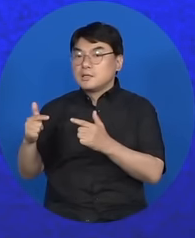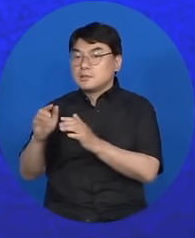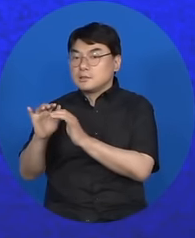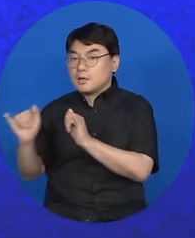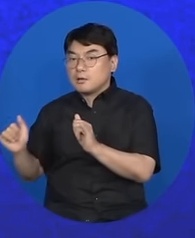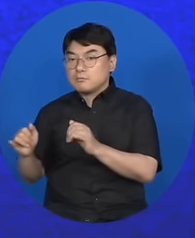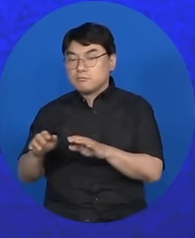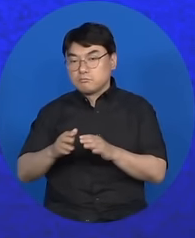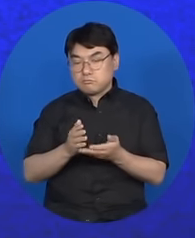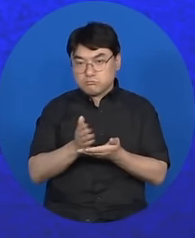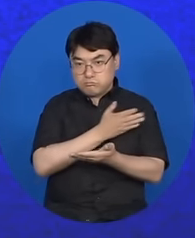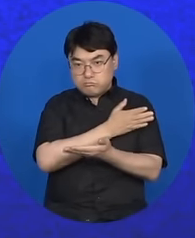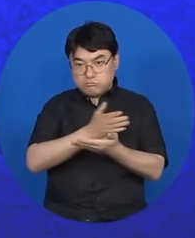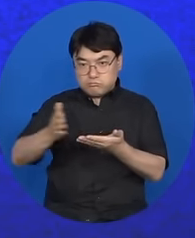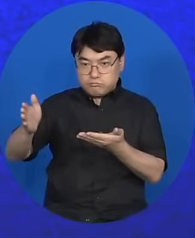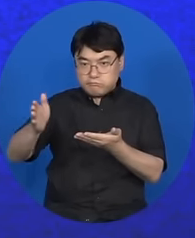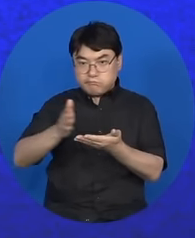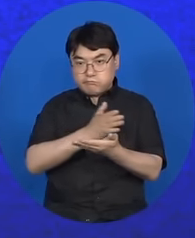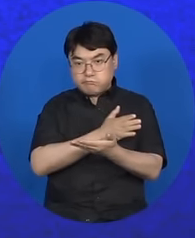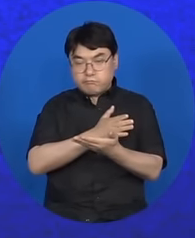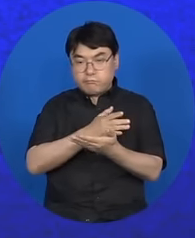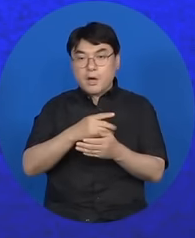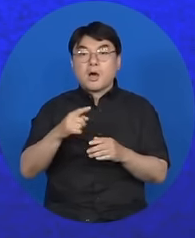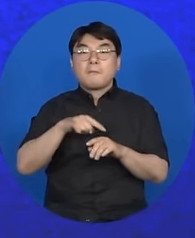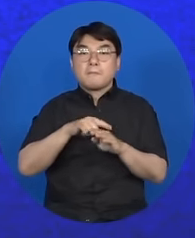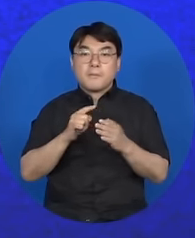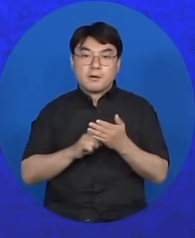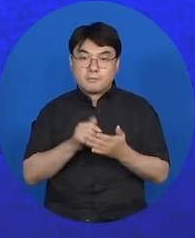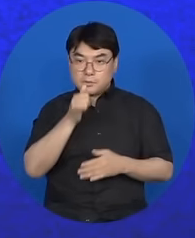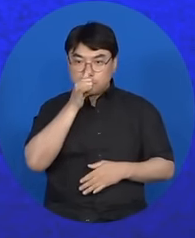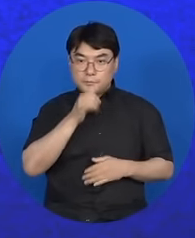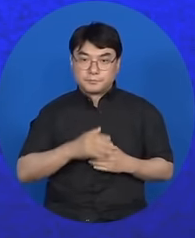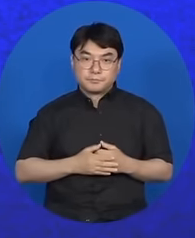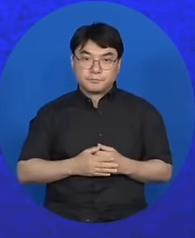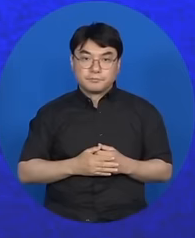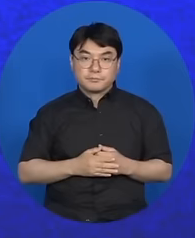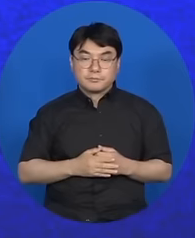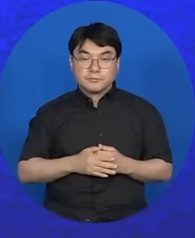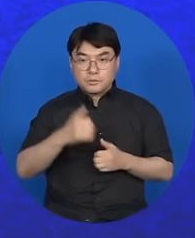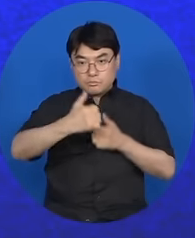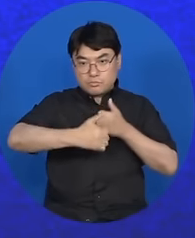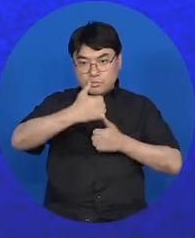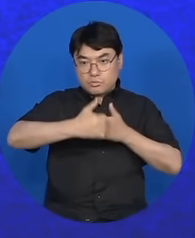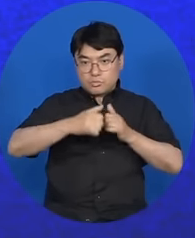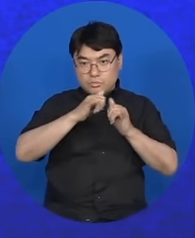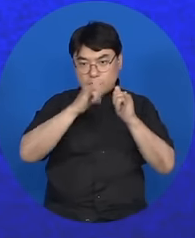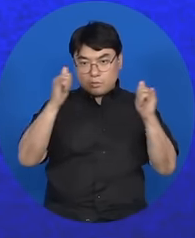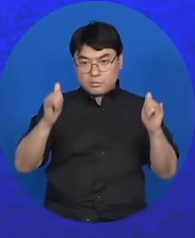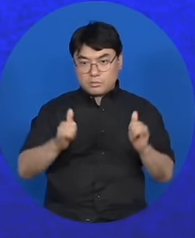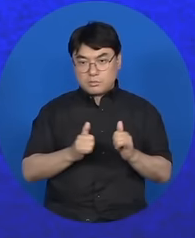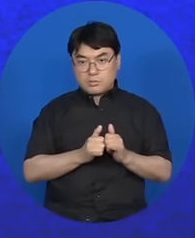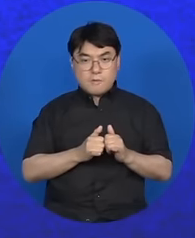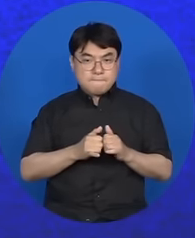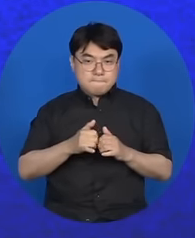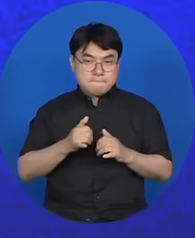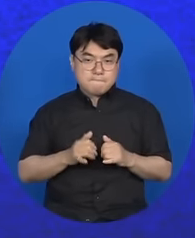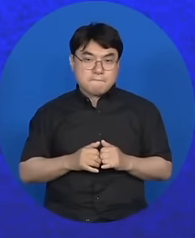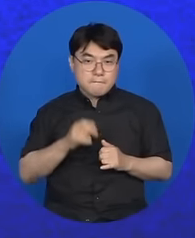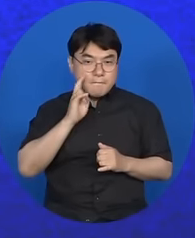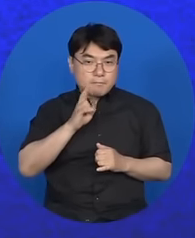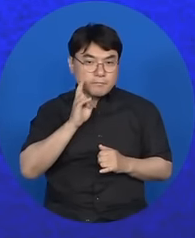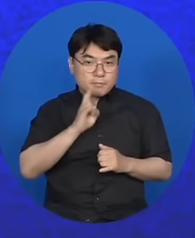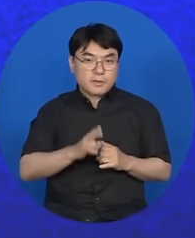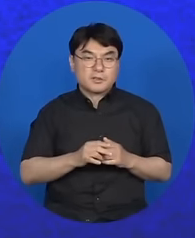카테고리를 정해서 분리를 하는 성향이 우리에게 있어요. 또한 경쟁사회에서 치열하게 살다가 분주하게